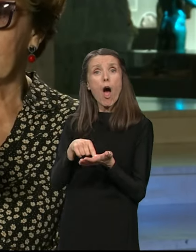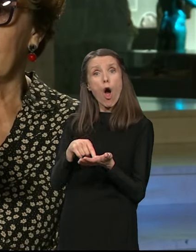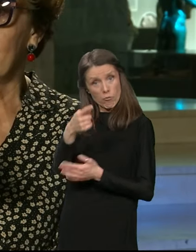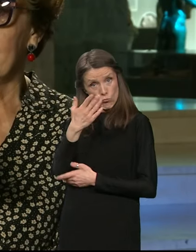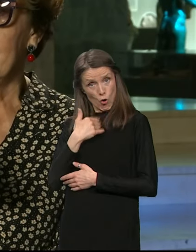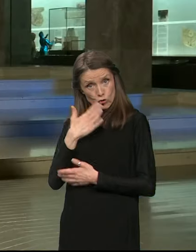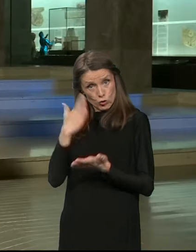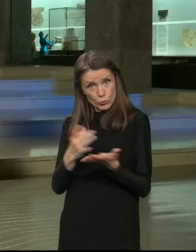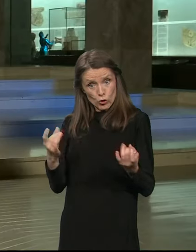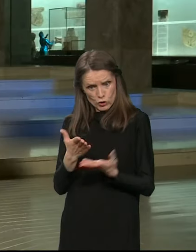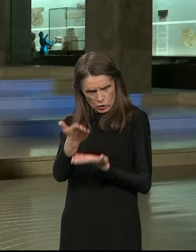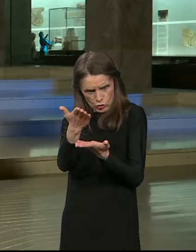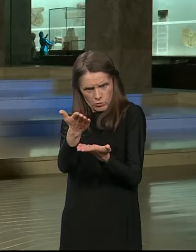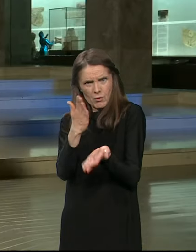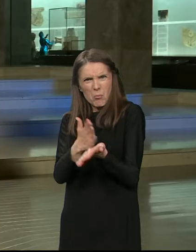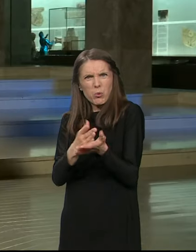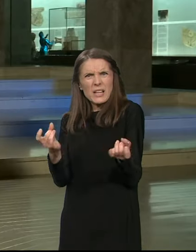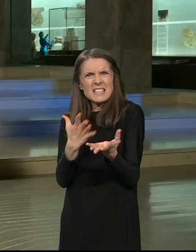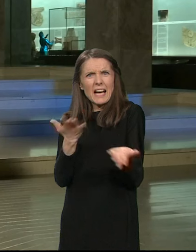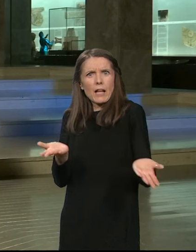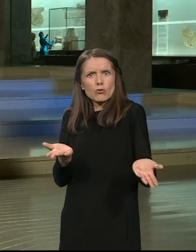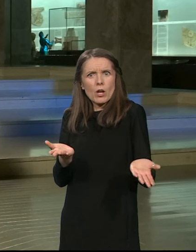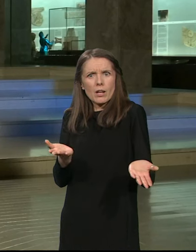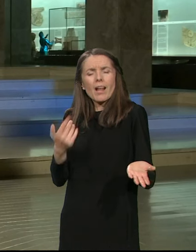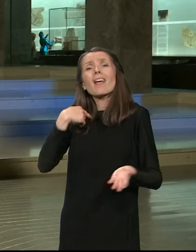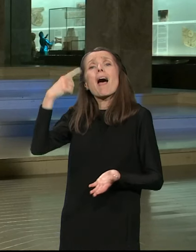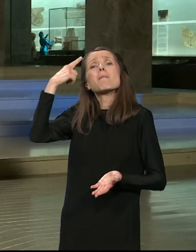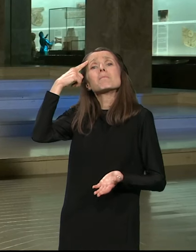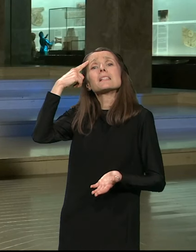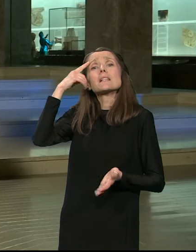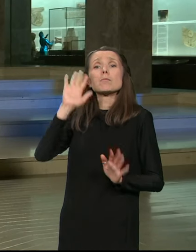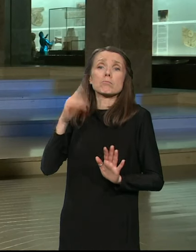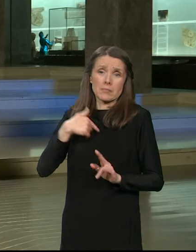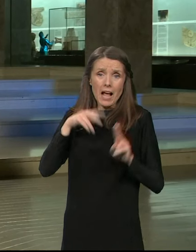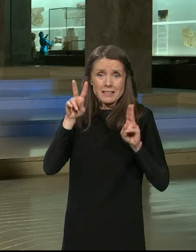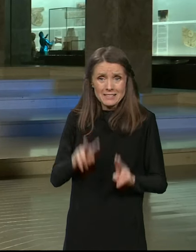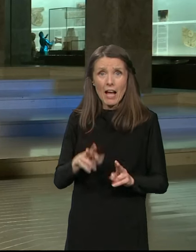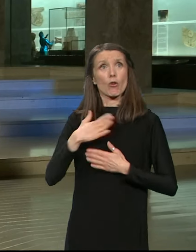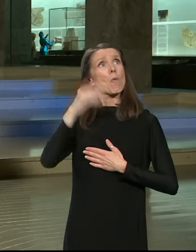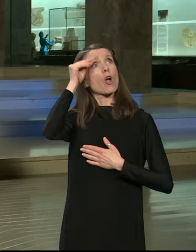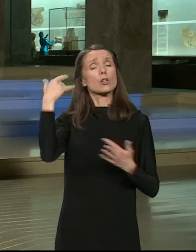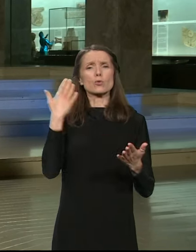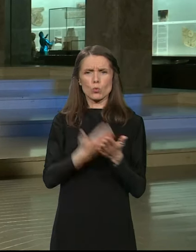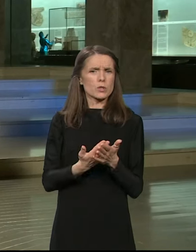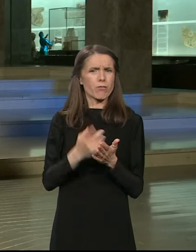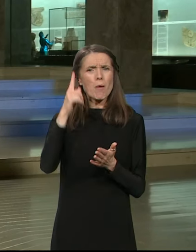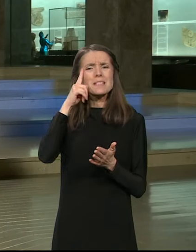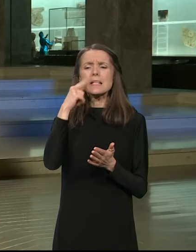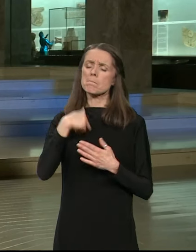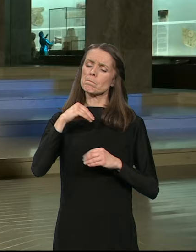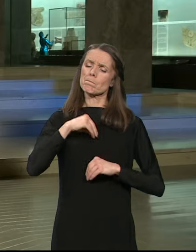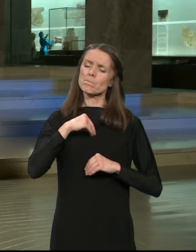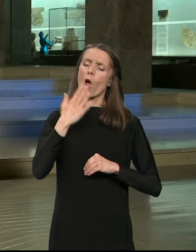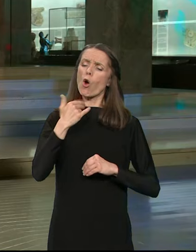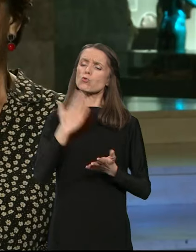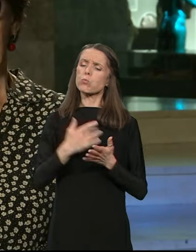budi srećan. Između ostalog, smatram da je to i svesna, ovo ja smatram stvarno iz ličnog iskustva, da je to svesna odluka.